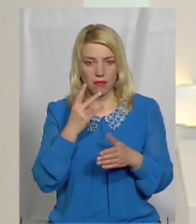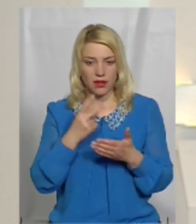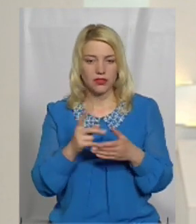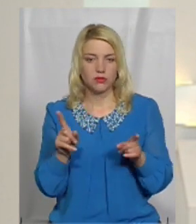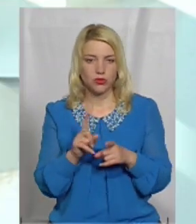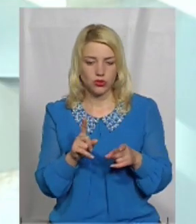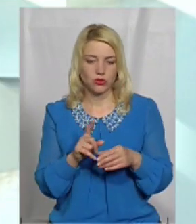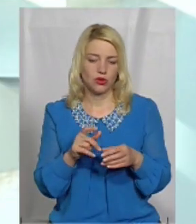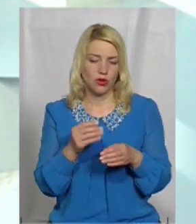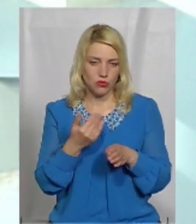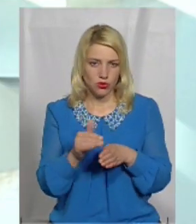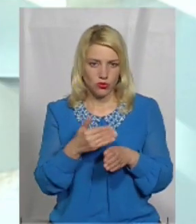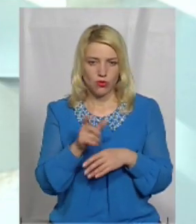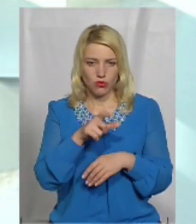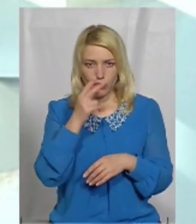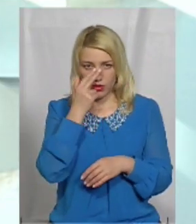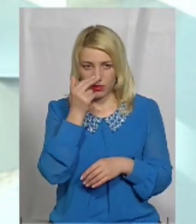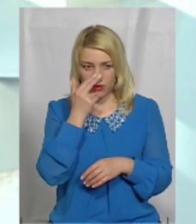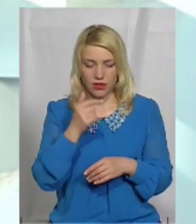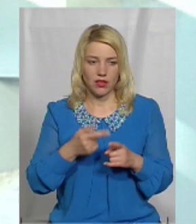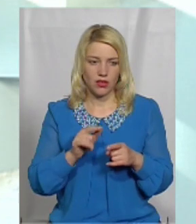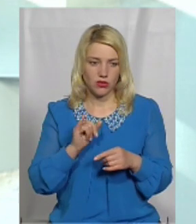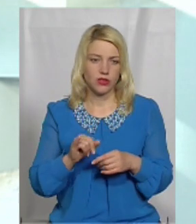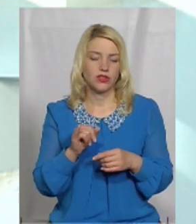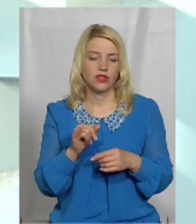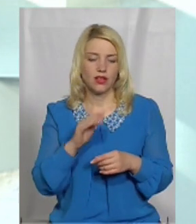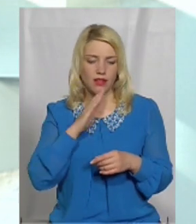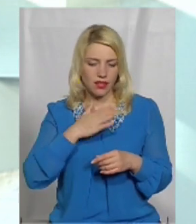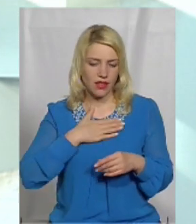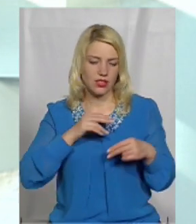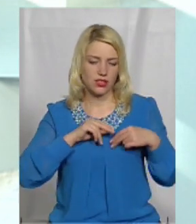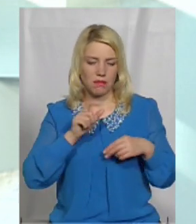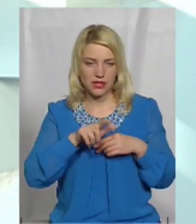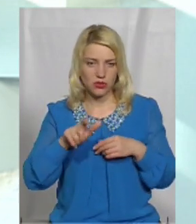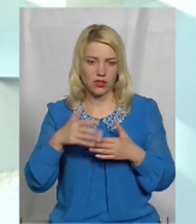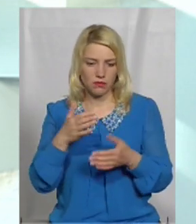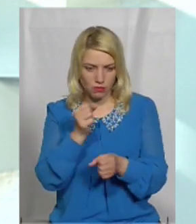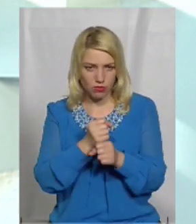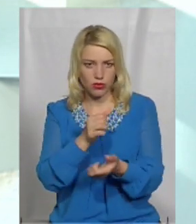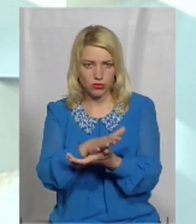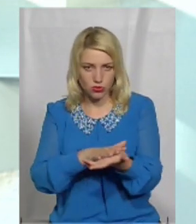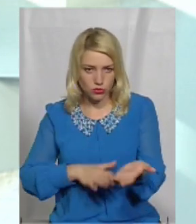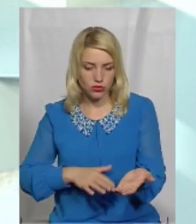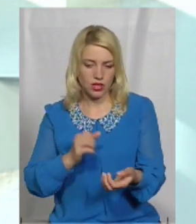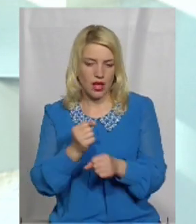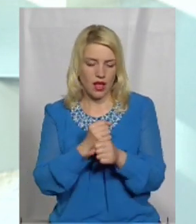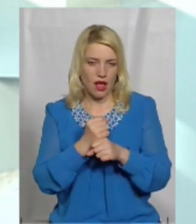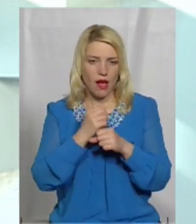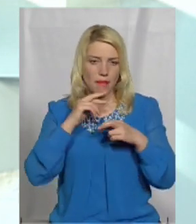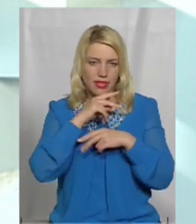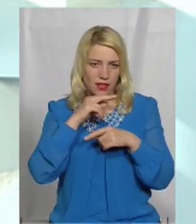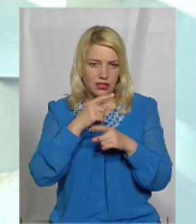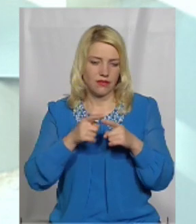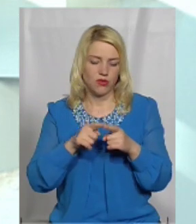пацієнти до цього адаптовуються, персонал наш працює, аптечні заклади